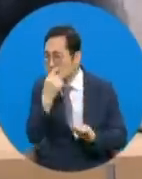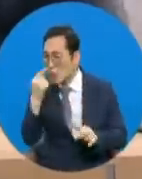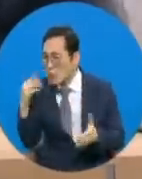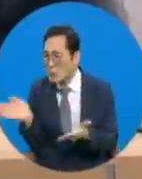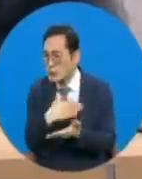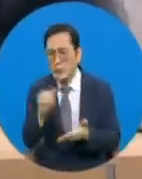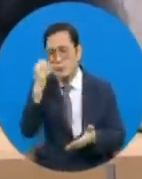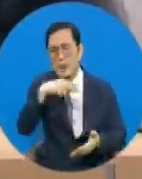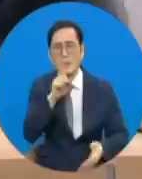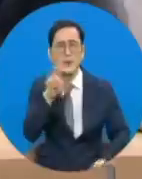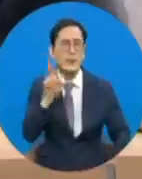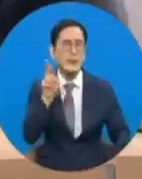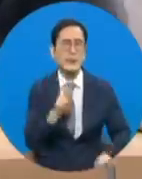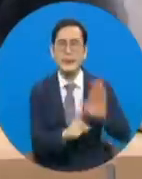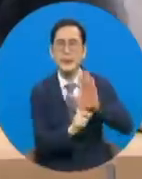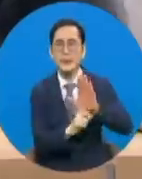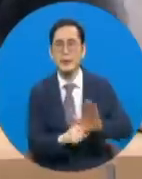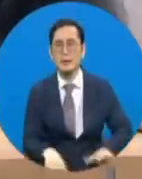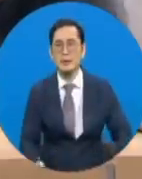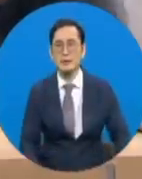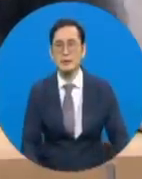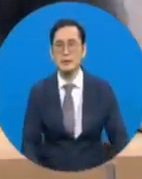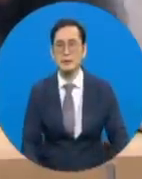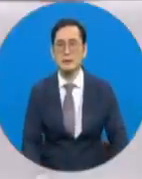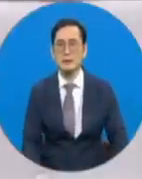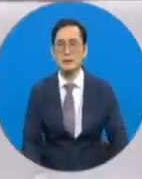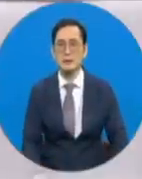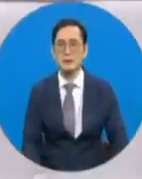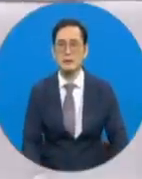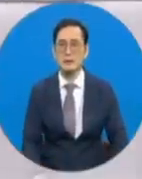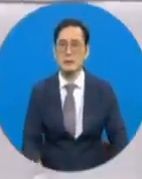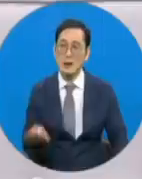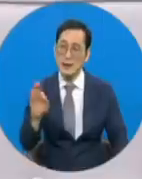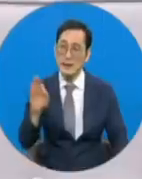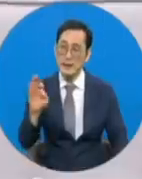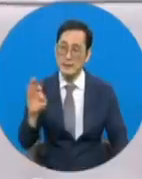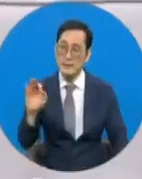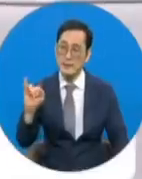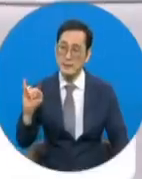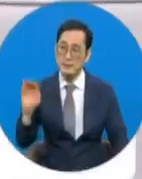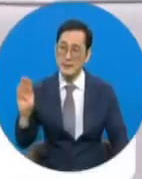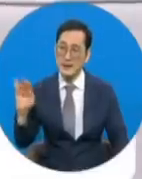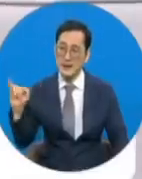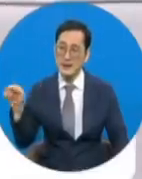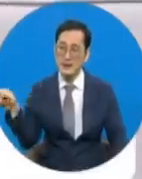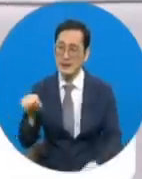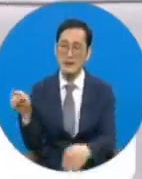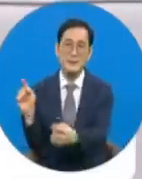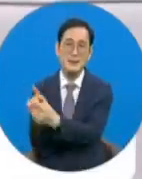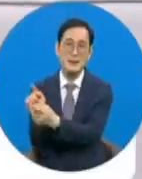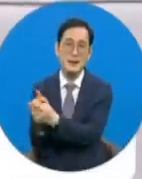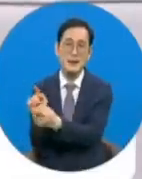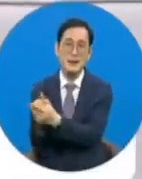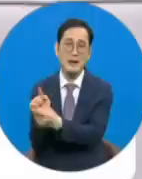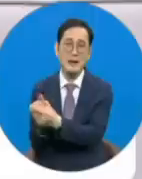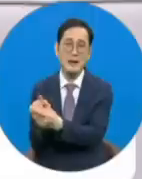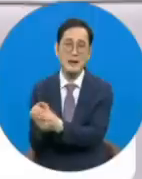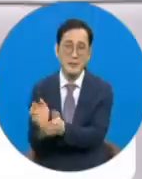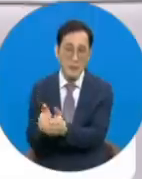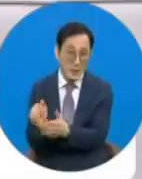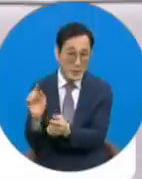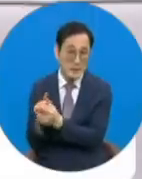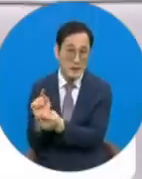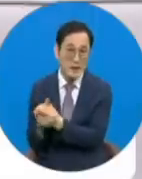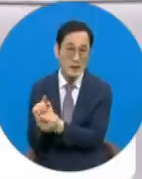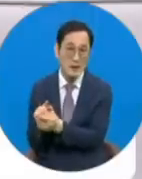걸까요? 단서는 FBI 관련해서 만났다는 거잖아요. 또 그렇죠. 근데 이제 공개적인 만남 자리였는데 비밀 회동이라고 얘기를 했죠. 근데